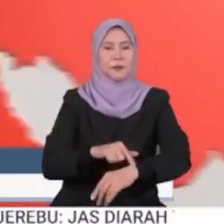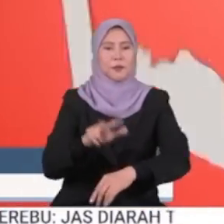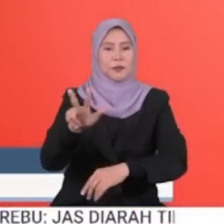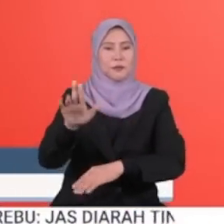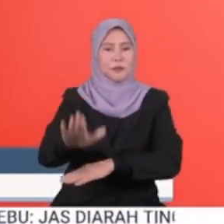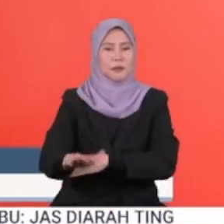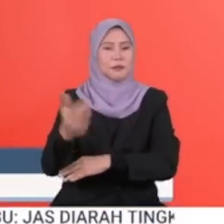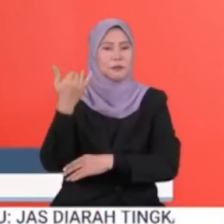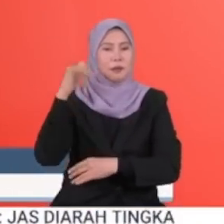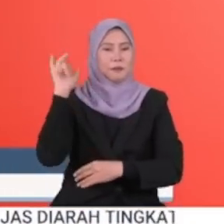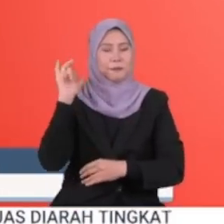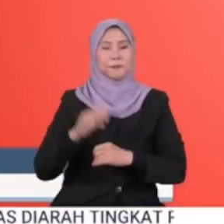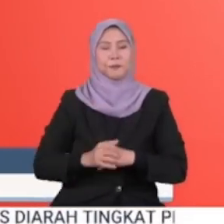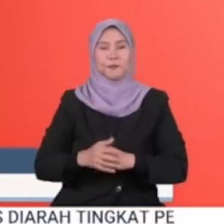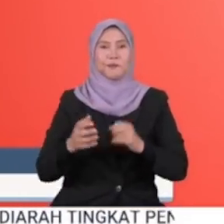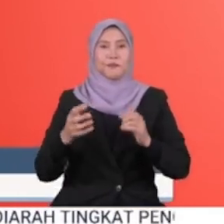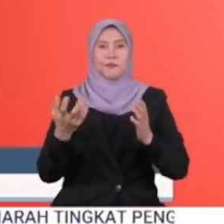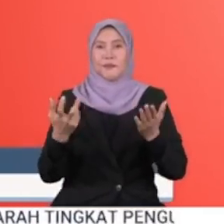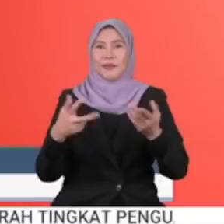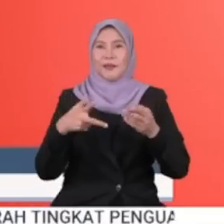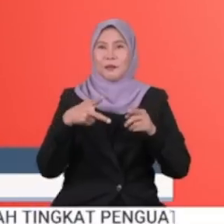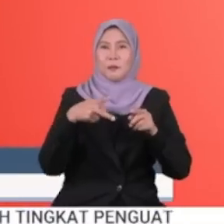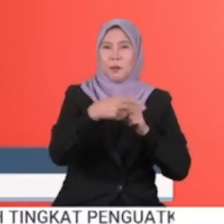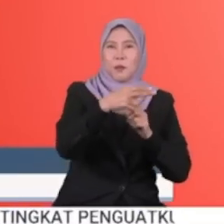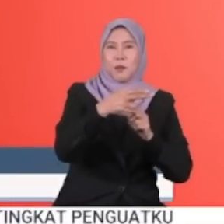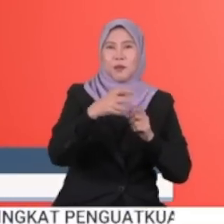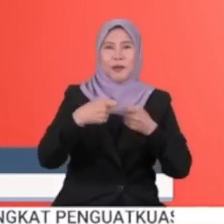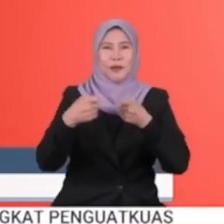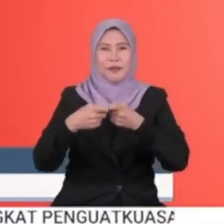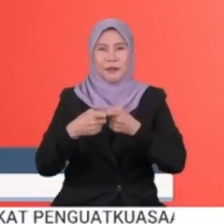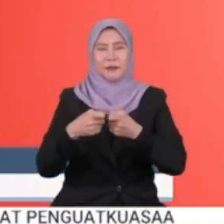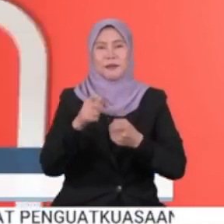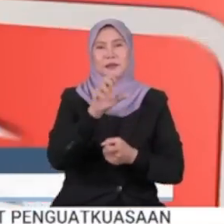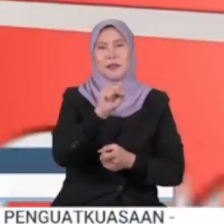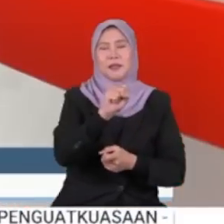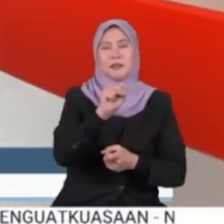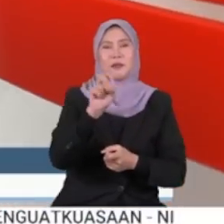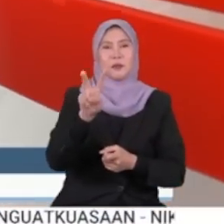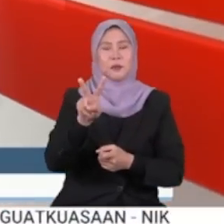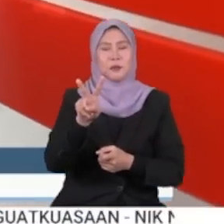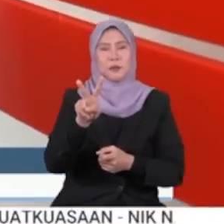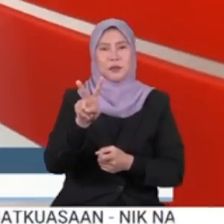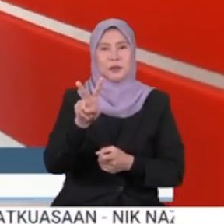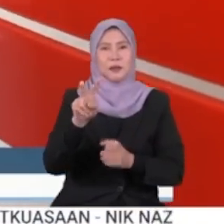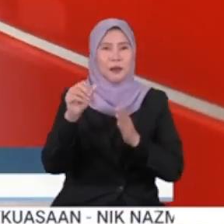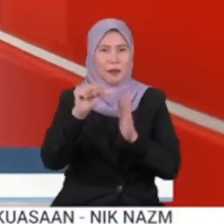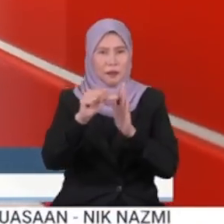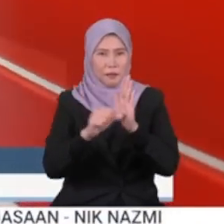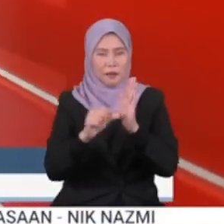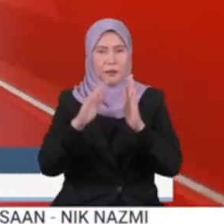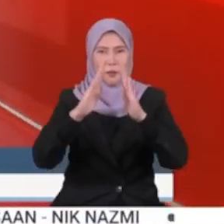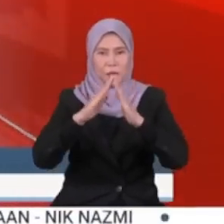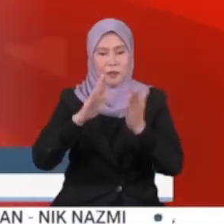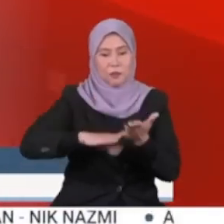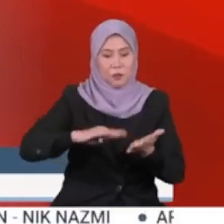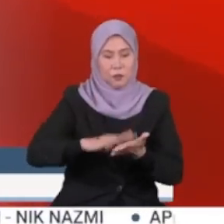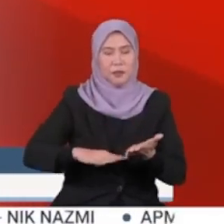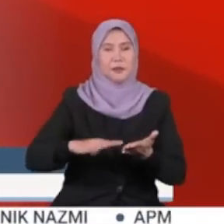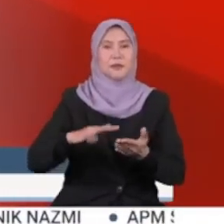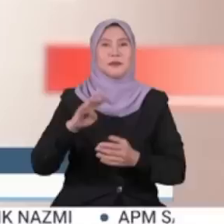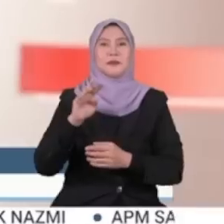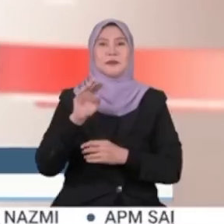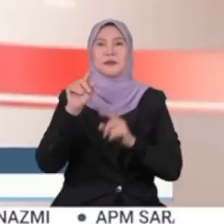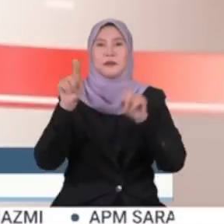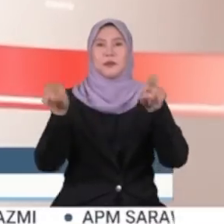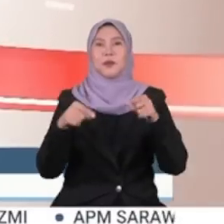petang semalam. Pemotongan bekalan elektrik ini dilakukan di bawah Seksyen 21A Akta Rumah Judi Terbuka 1953